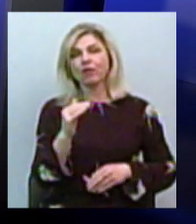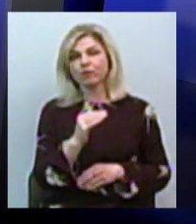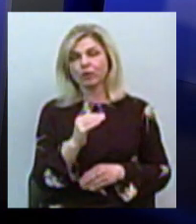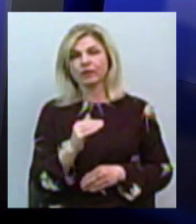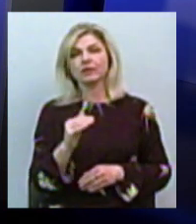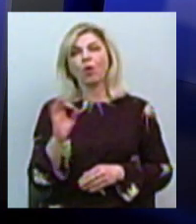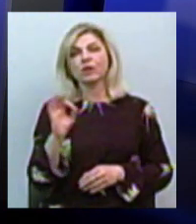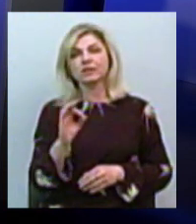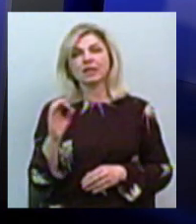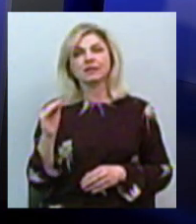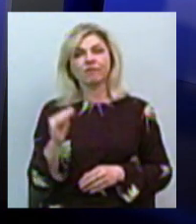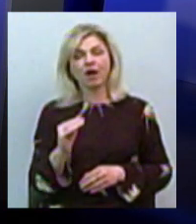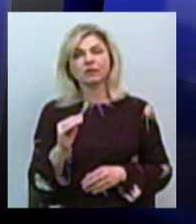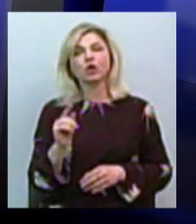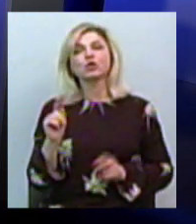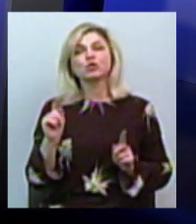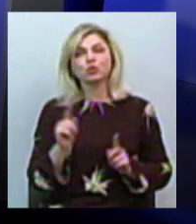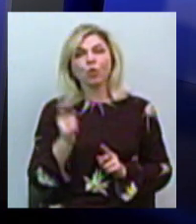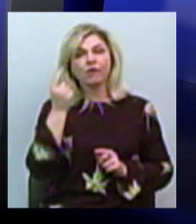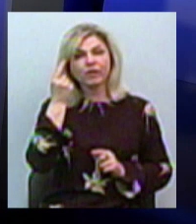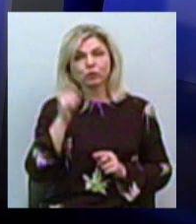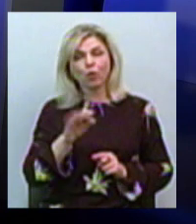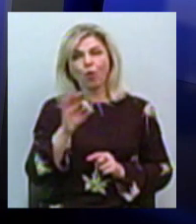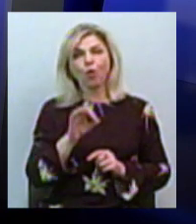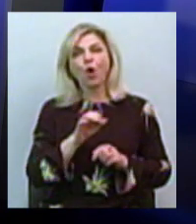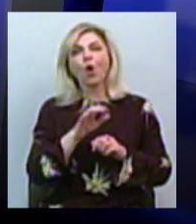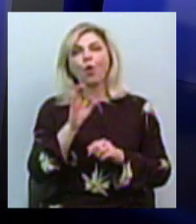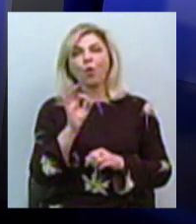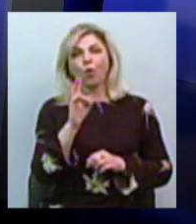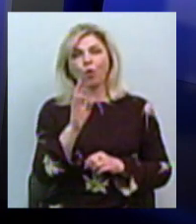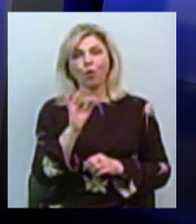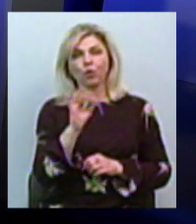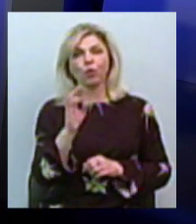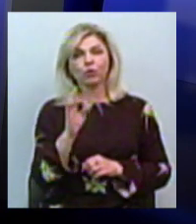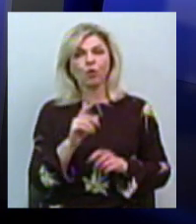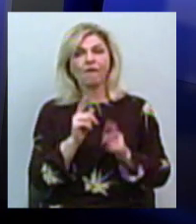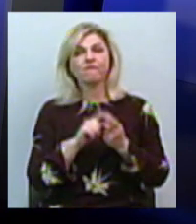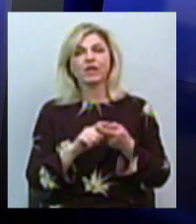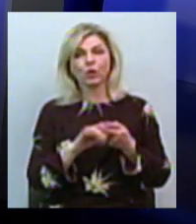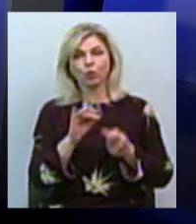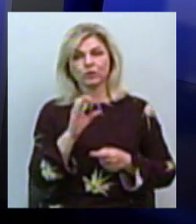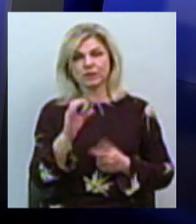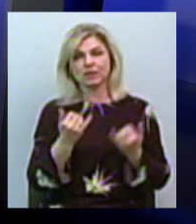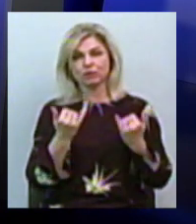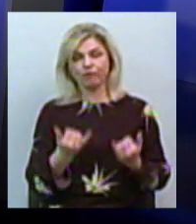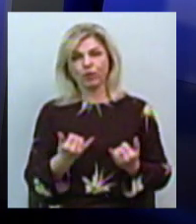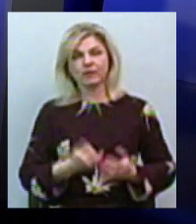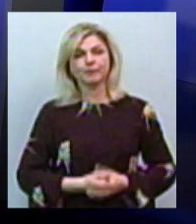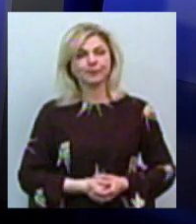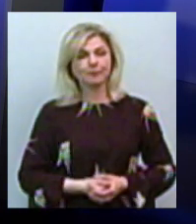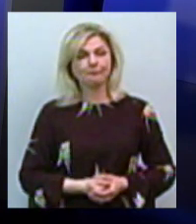Олександр Стефанович, що відомо про коронавірус сьогодні? На сьогодні відомо,